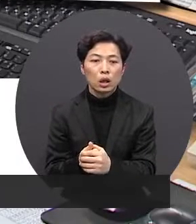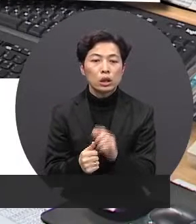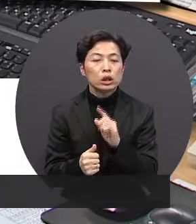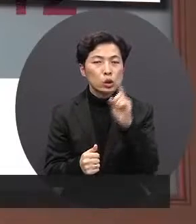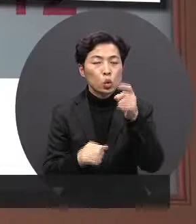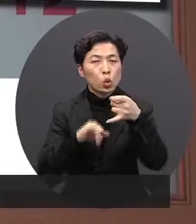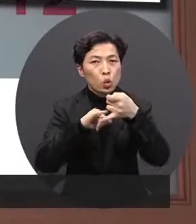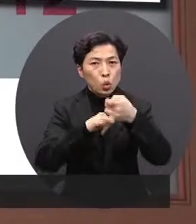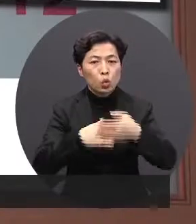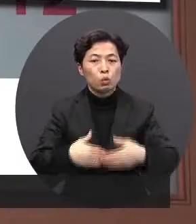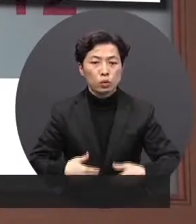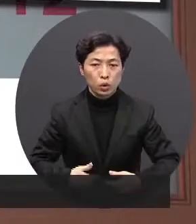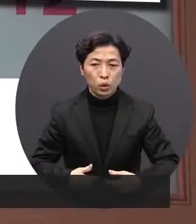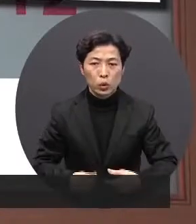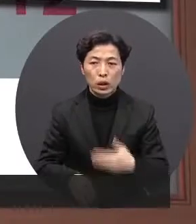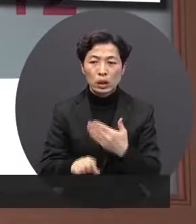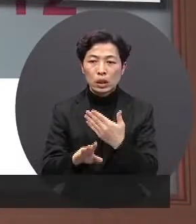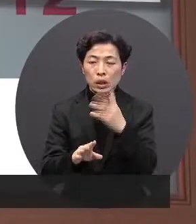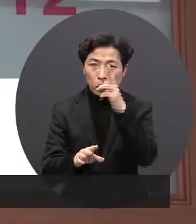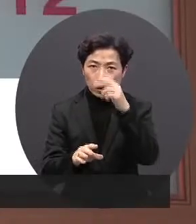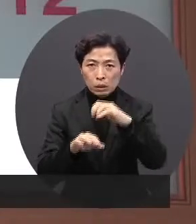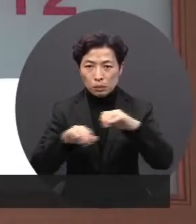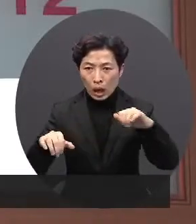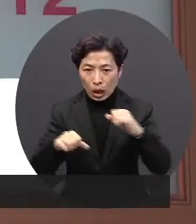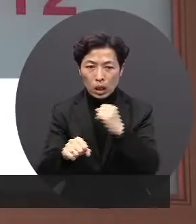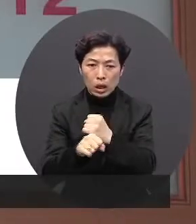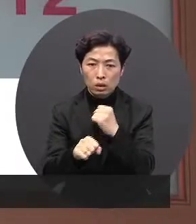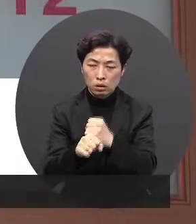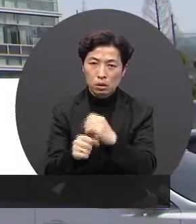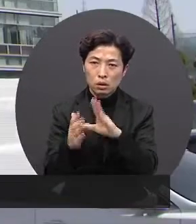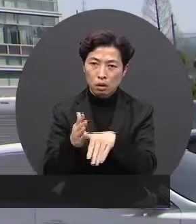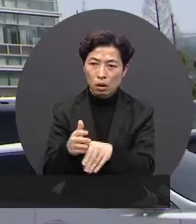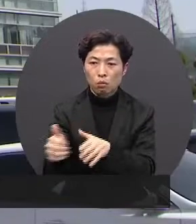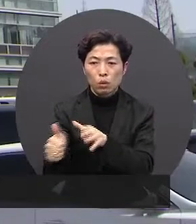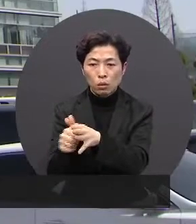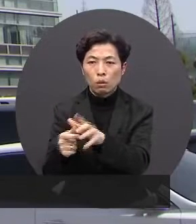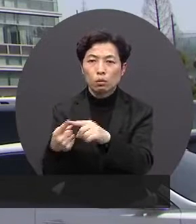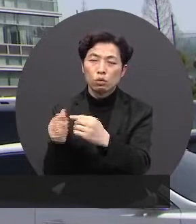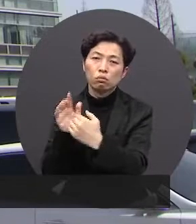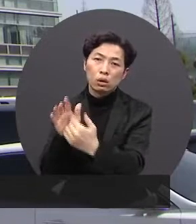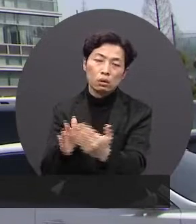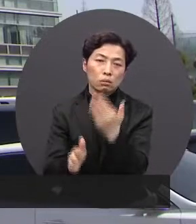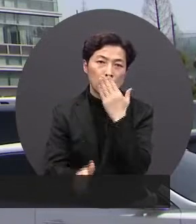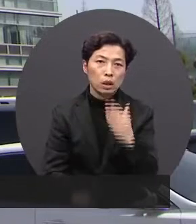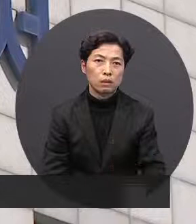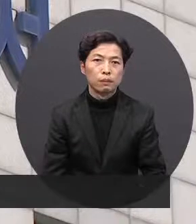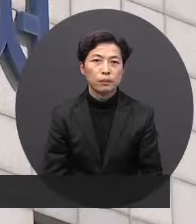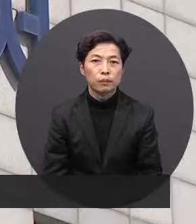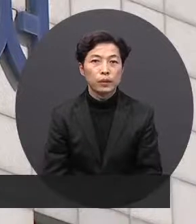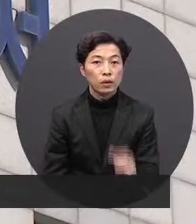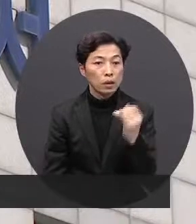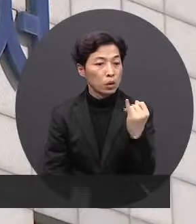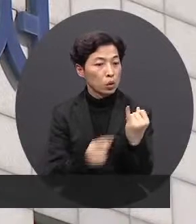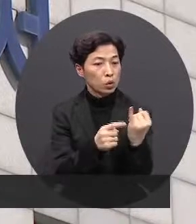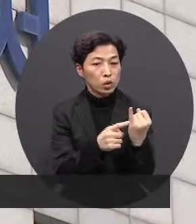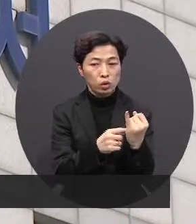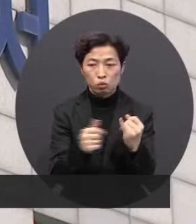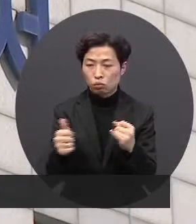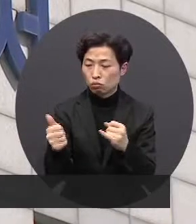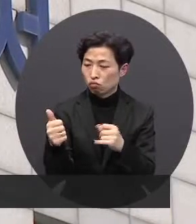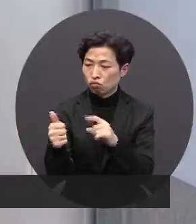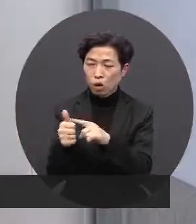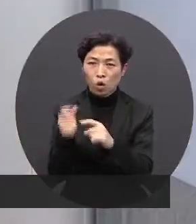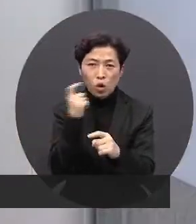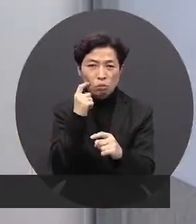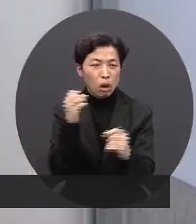거잖아요. 누군가 개입하지 않으면 범죄 행위를 억제할 수가 없는 거죠. 경찰 조사에서 여성은 숨진 남성의 잦은